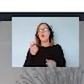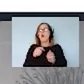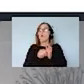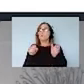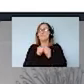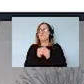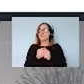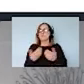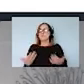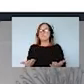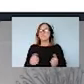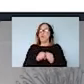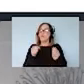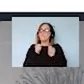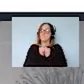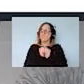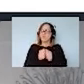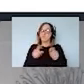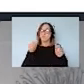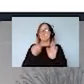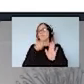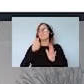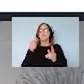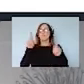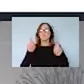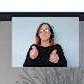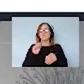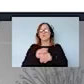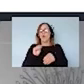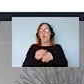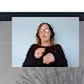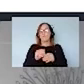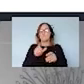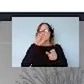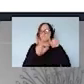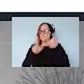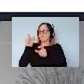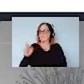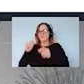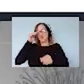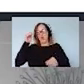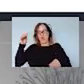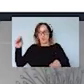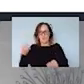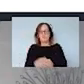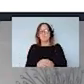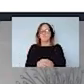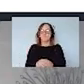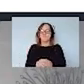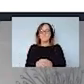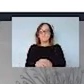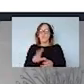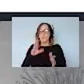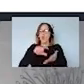września? Od września po pierwsze rozpoczną się szkolenia lokalne dla dorosłych, szkolenia